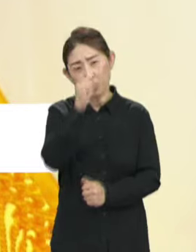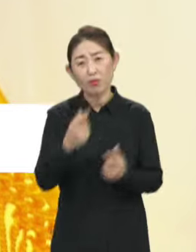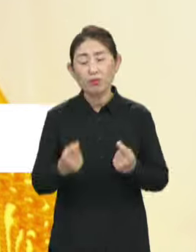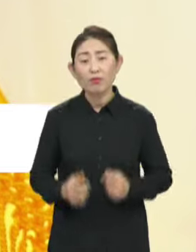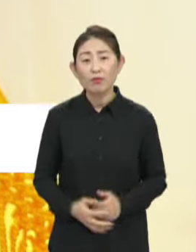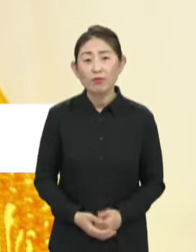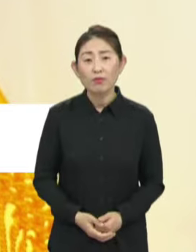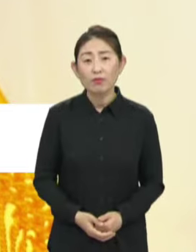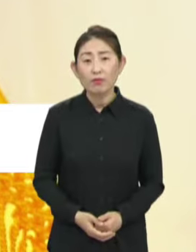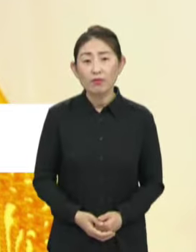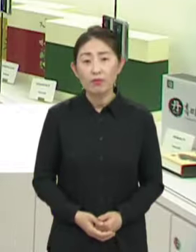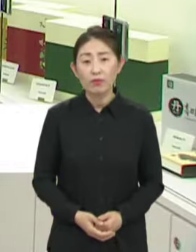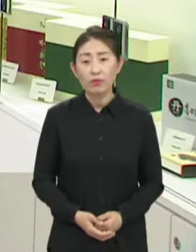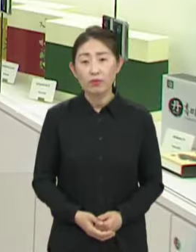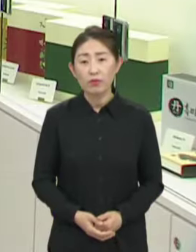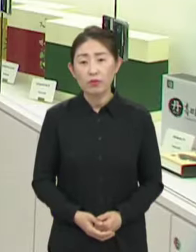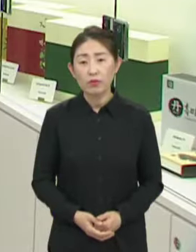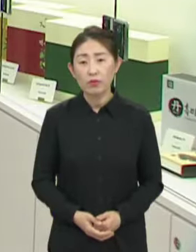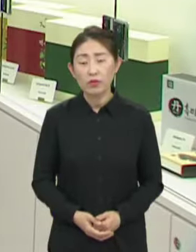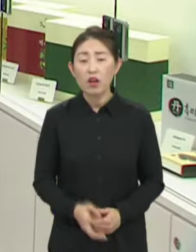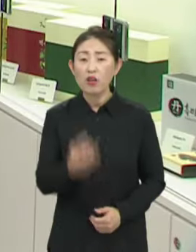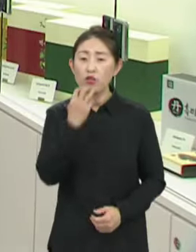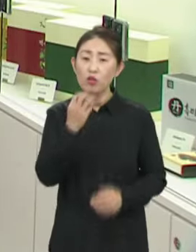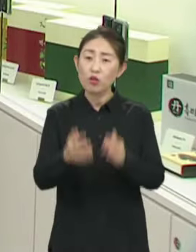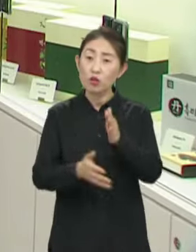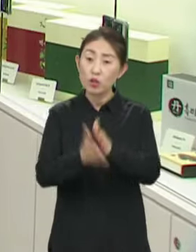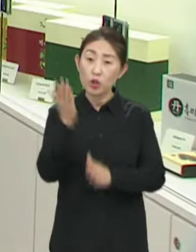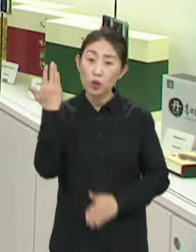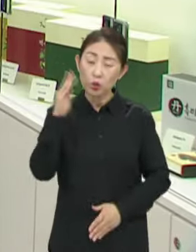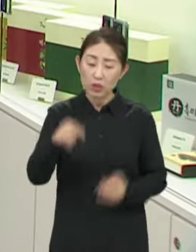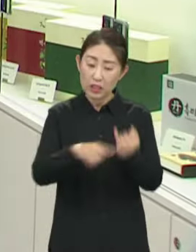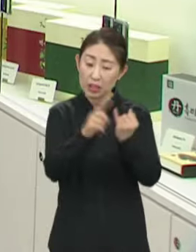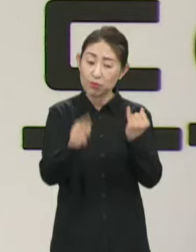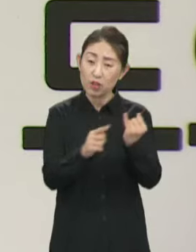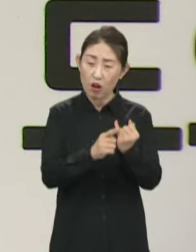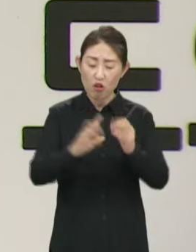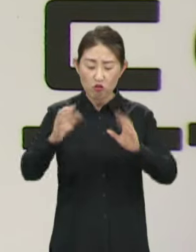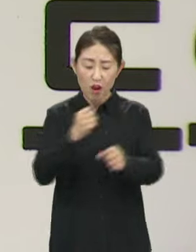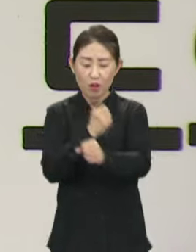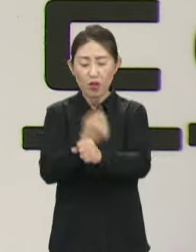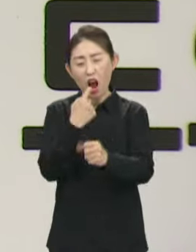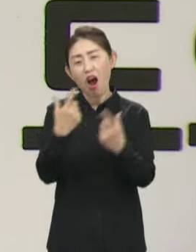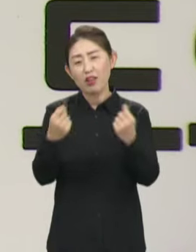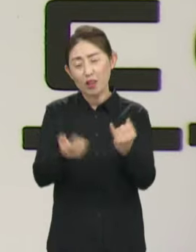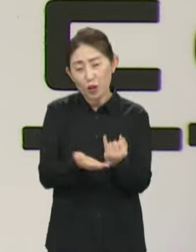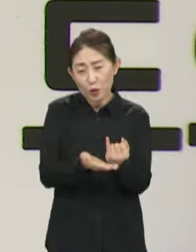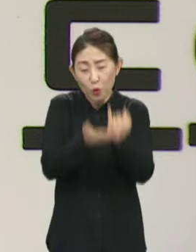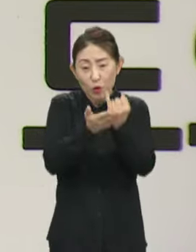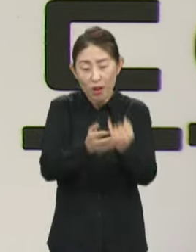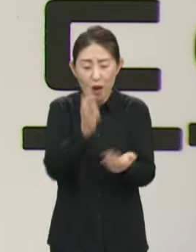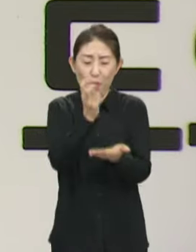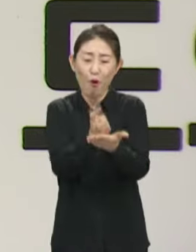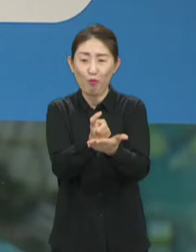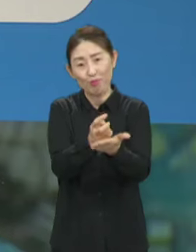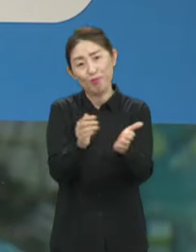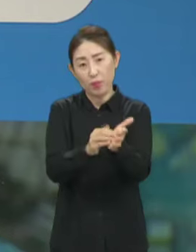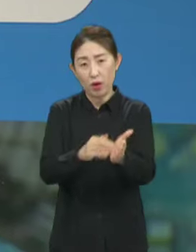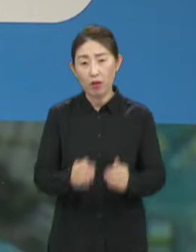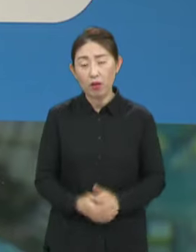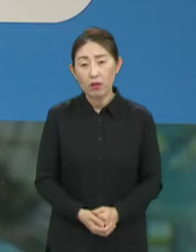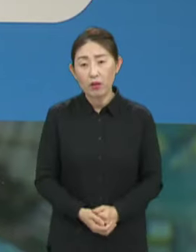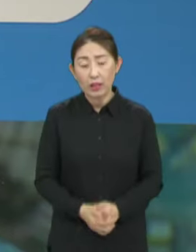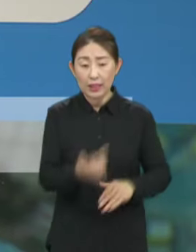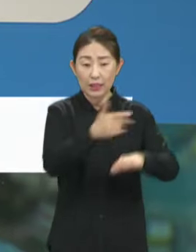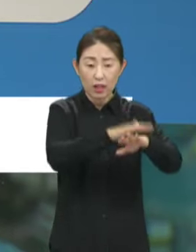그 벤치마킹 할 수 있는. 서울시도 최근 임산부를 국가유공자급으로 대우하는 조례를 제정했습니다.